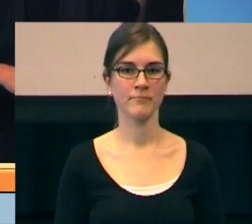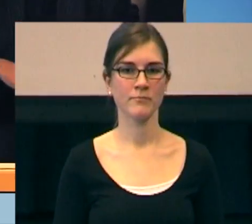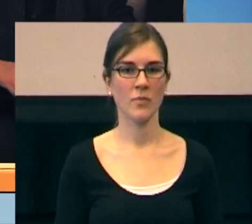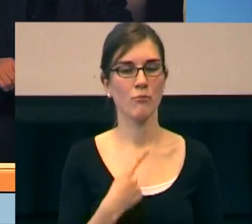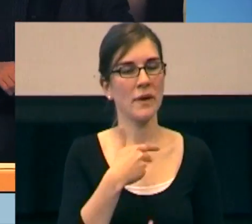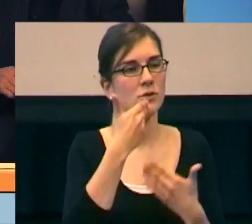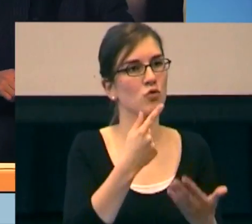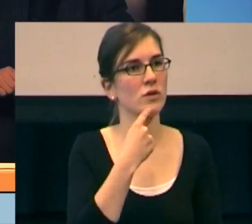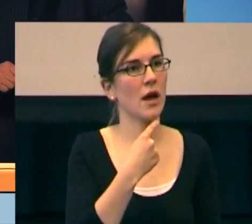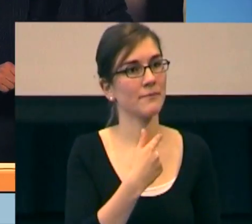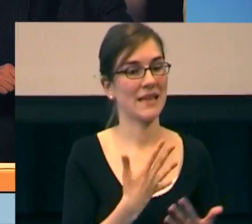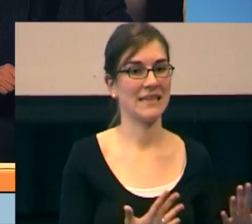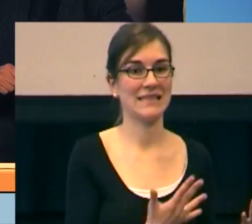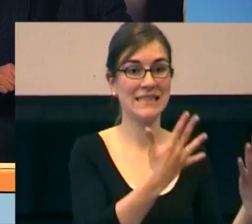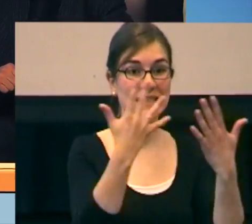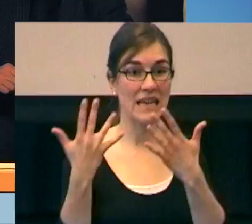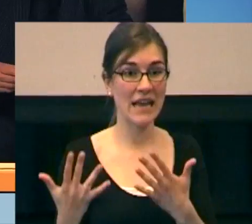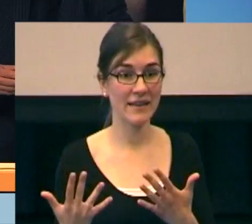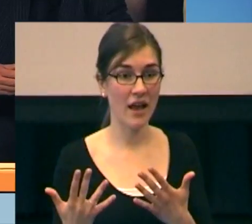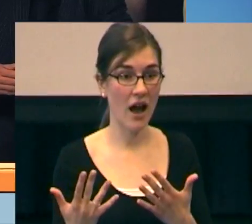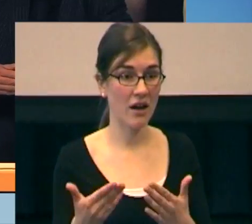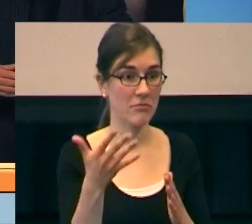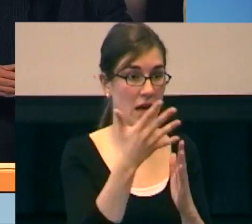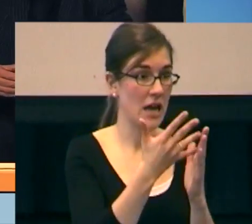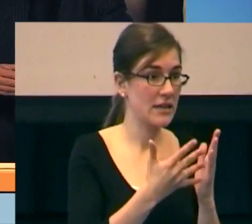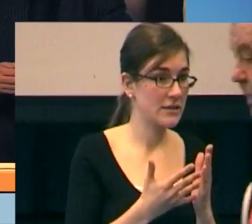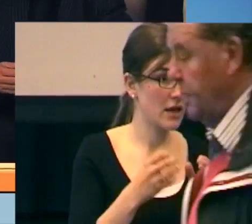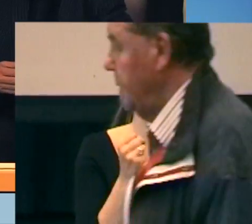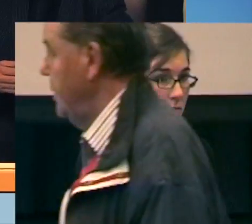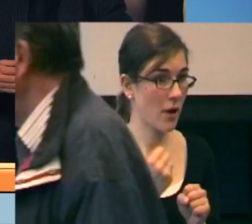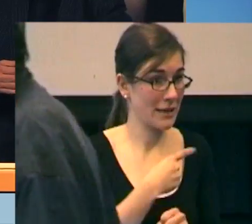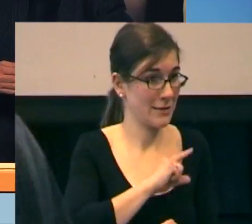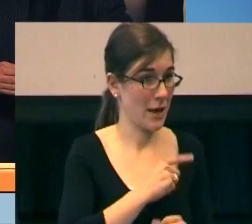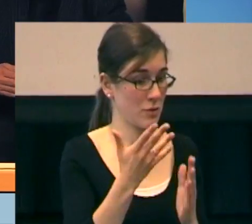sagen wir mal so ich habe zehn Jahre lang keine Tests gemacht ich bin jetzt deutlich über 45